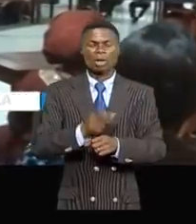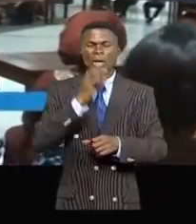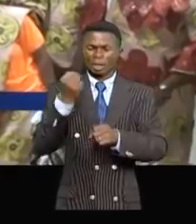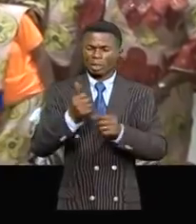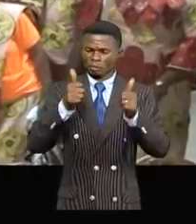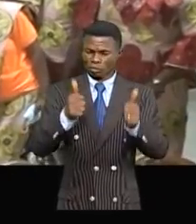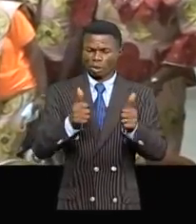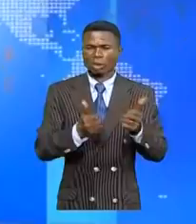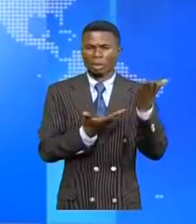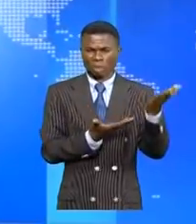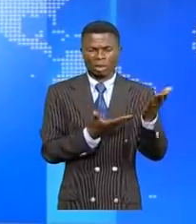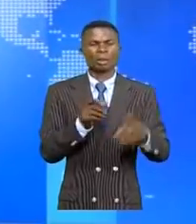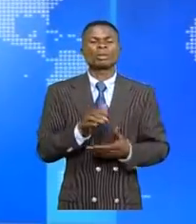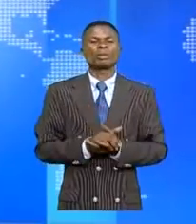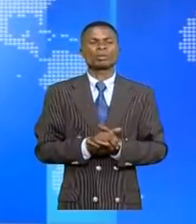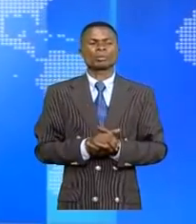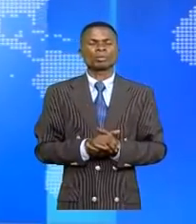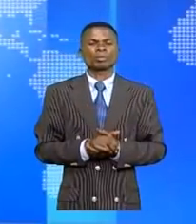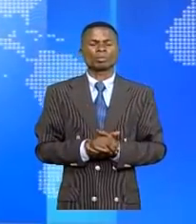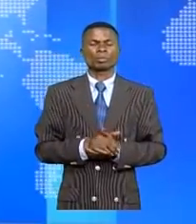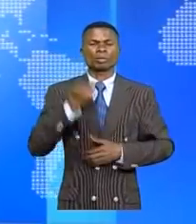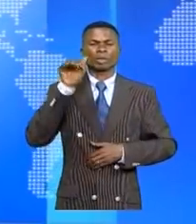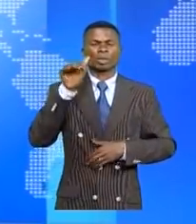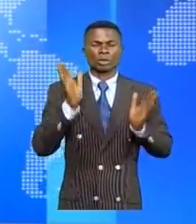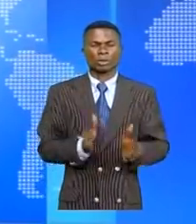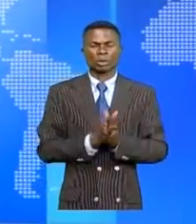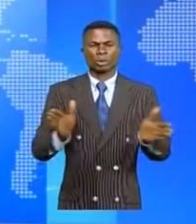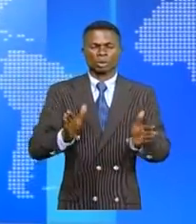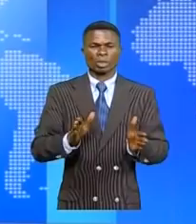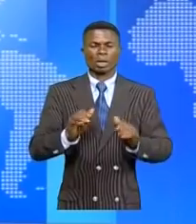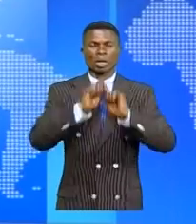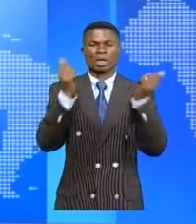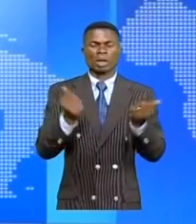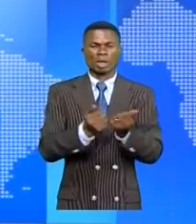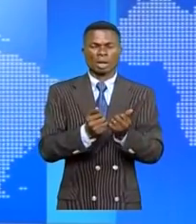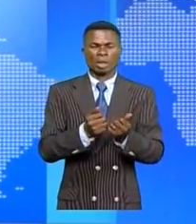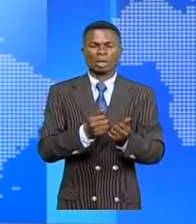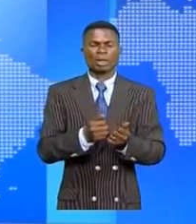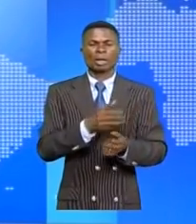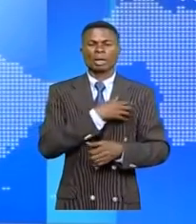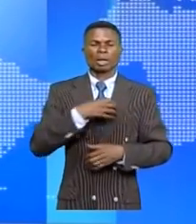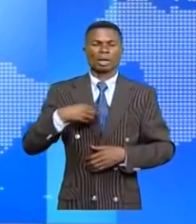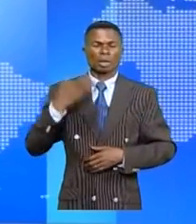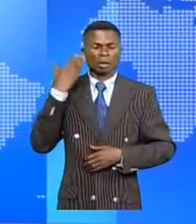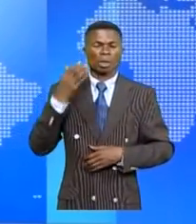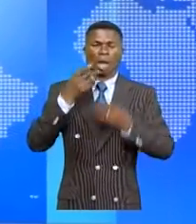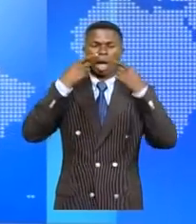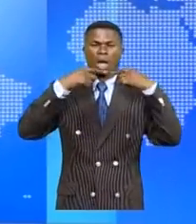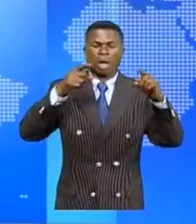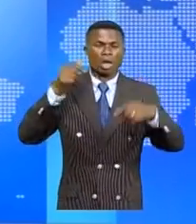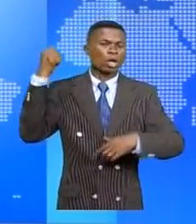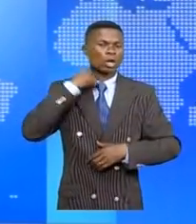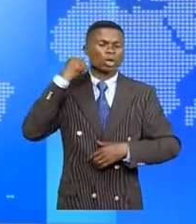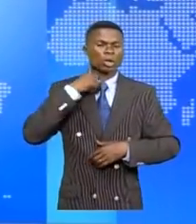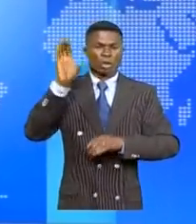œuvre utile. Et puis le directeur général de l'agence congolaise de presse, Lambert Kaboy, a été proclamé docteur